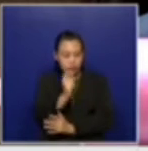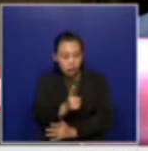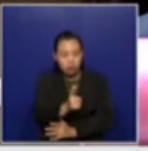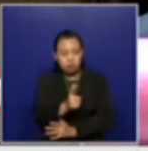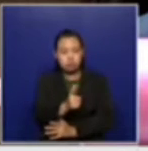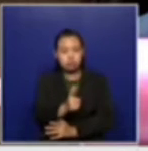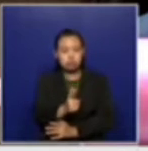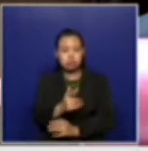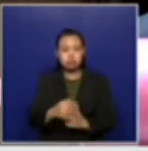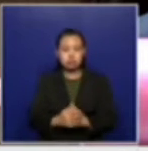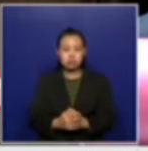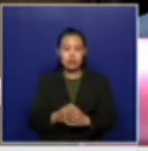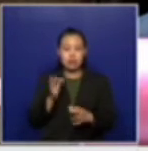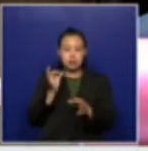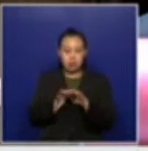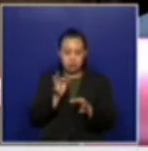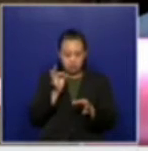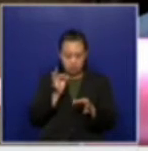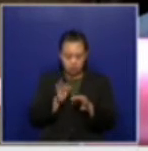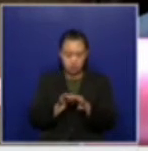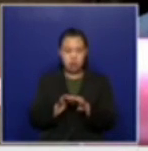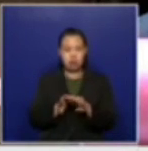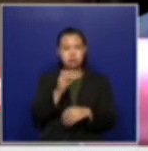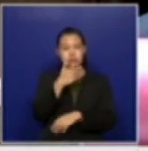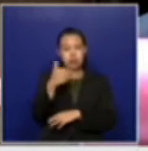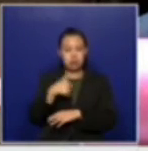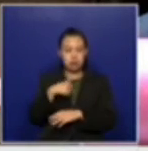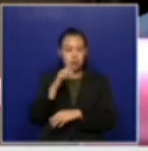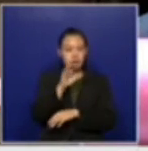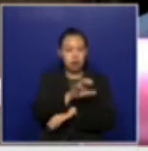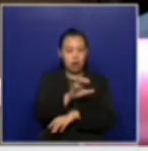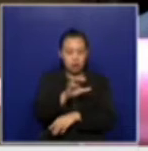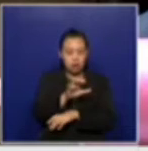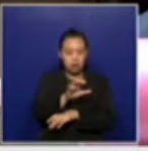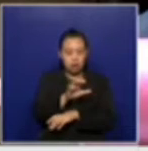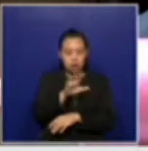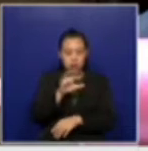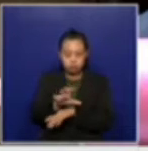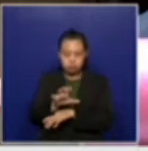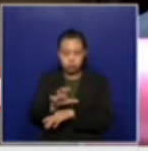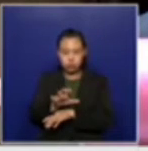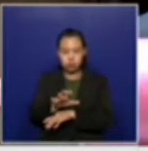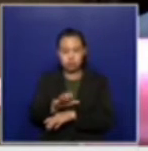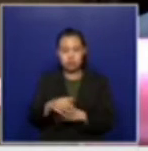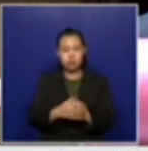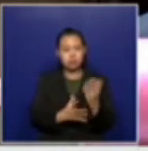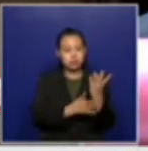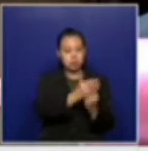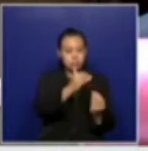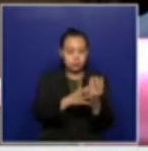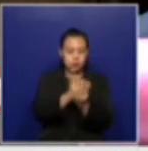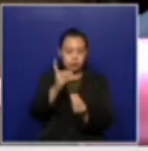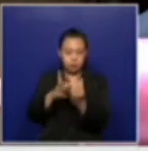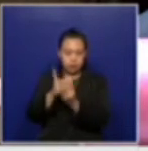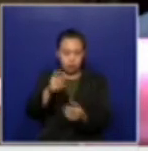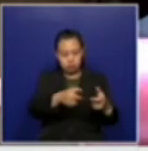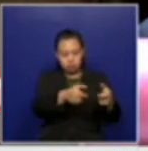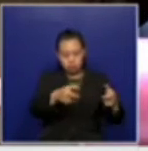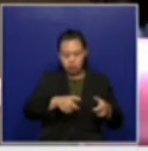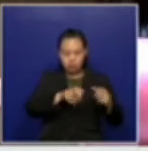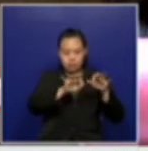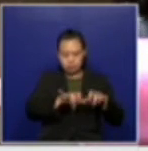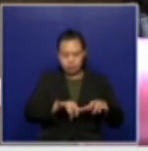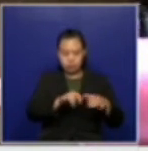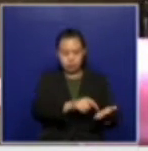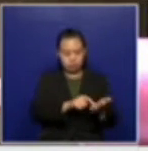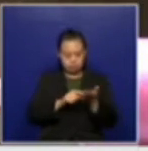ำหนดให้ธนาคารพาณิชย์และสถาบันการเงินต้องรายงานผลดำเนินการทุกๆสัปดาห์ก็ตามแต่ค่าธรรมเนียมดังกล่